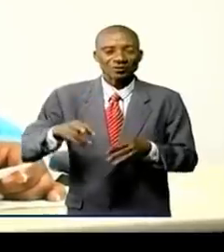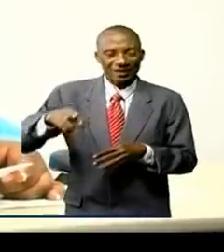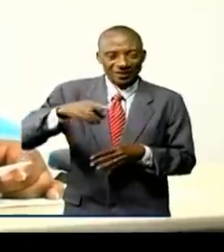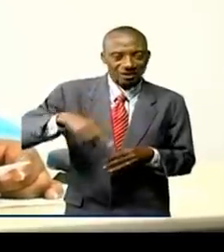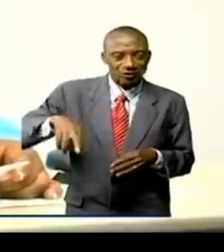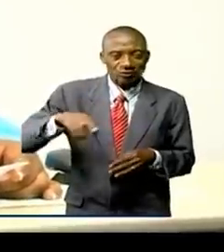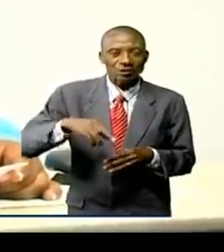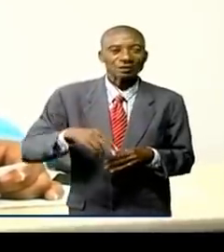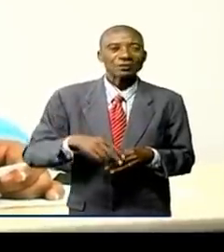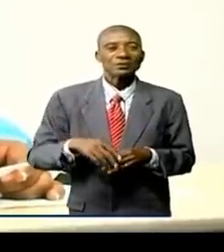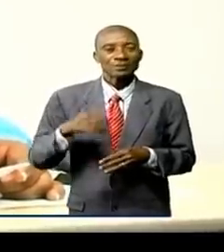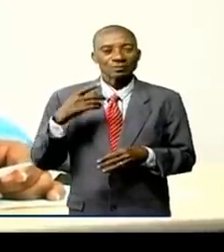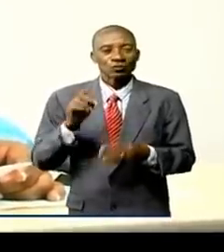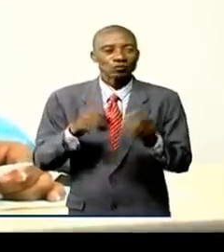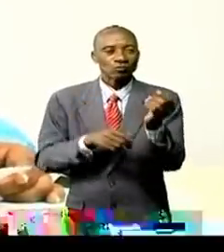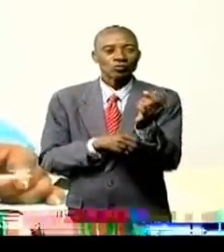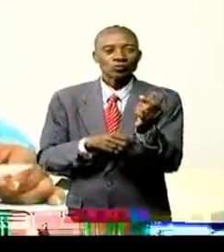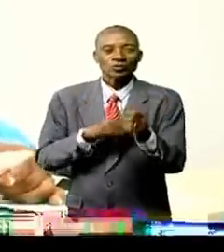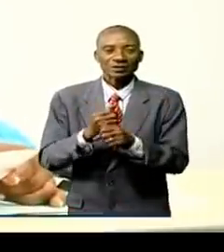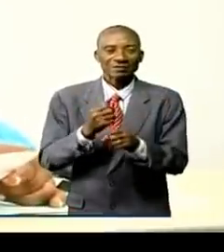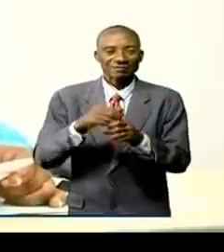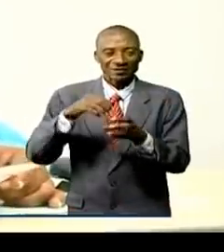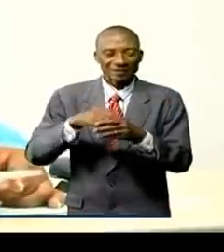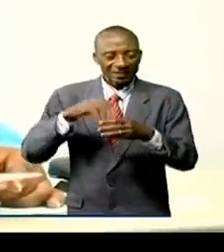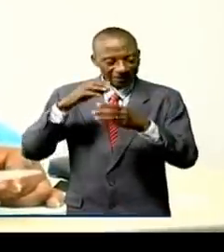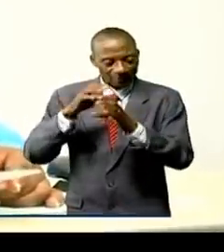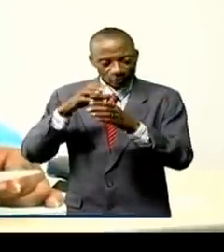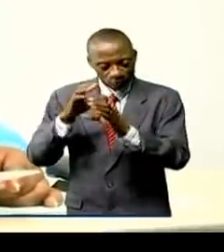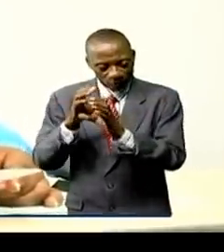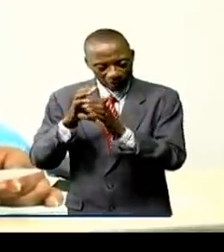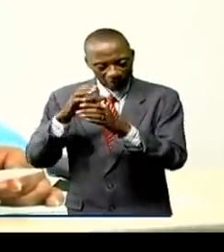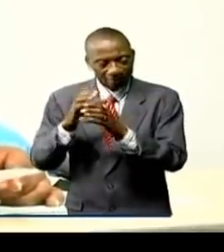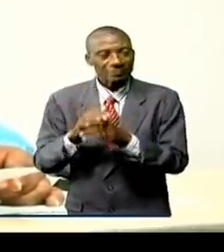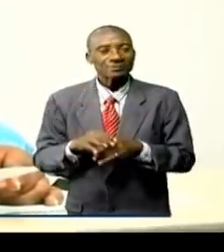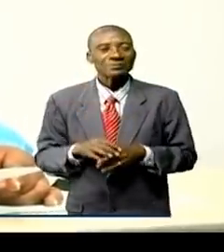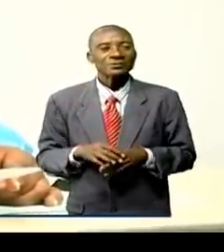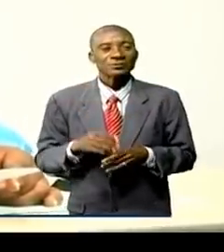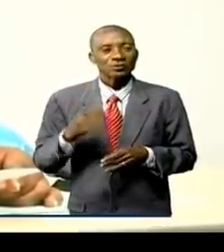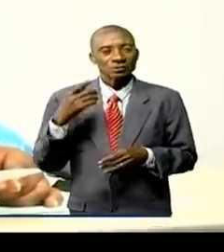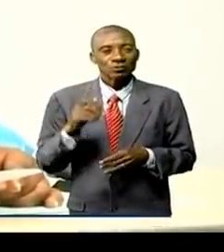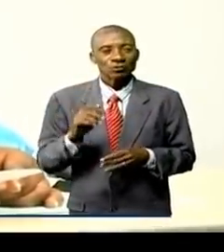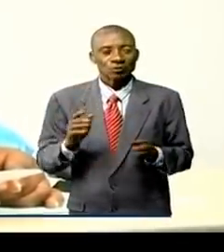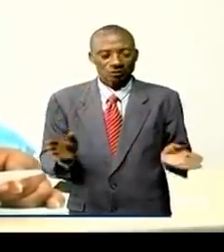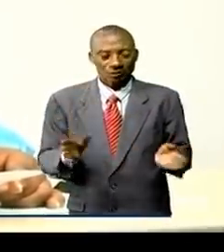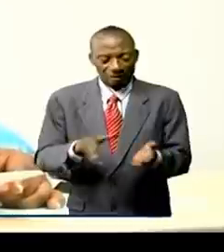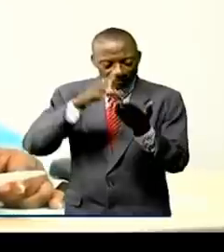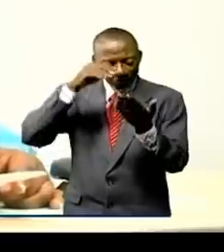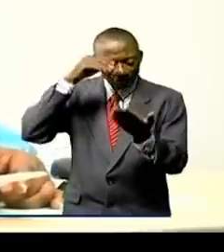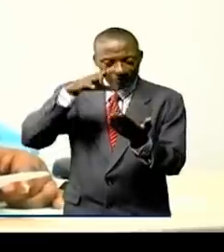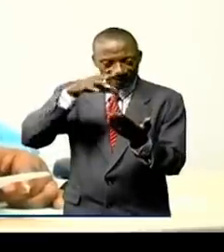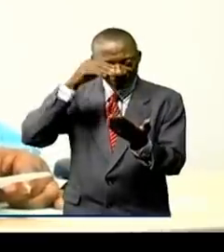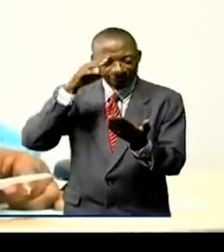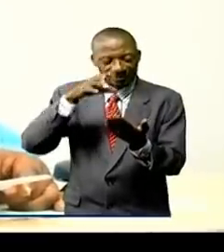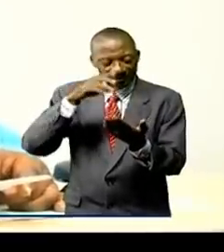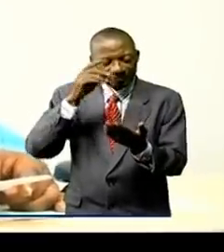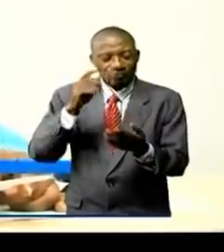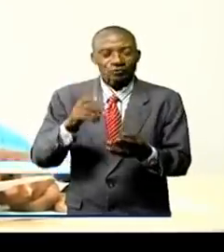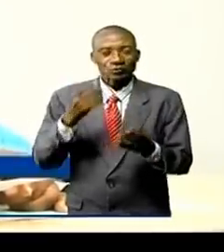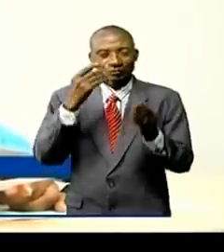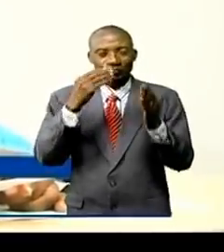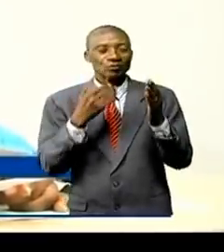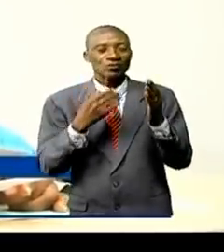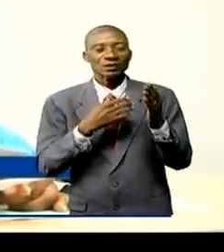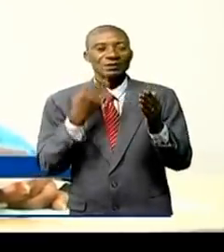des prestataires des laboratoires sur le renforcement des capacités diagnostiques des